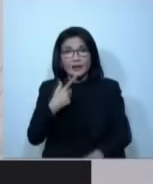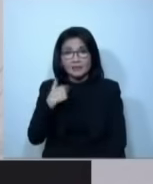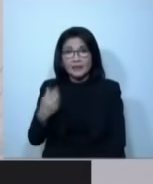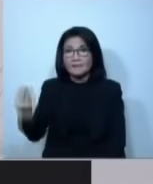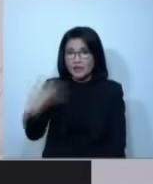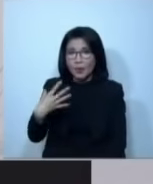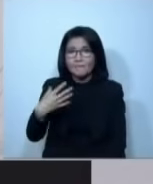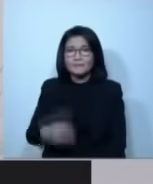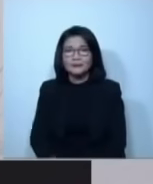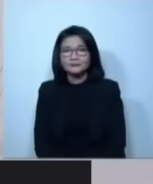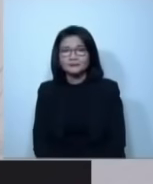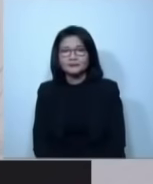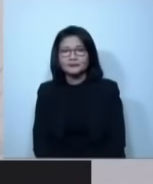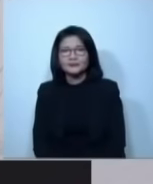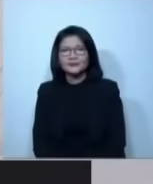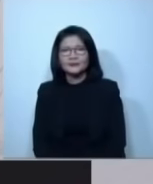masalah itu Terima